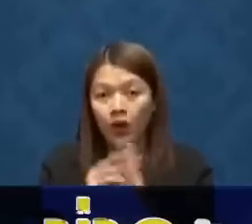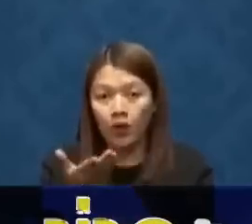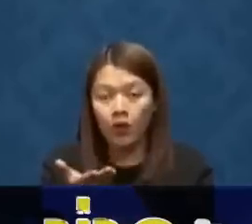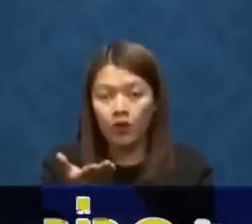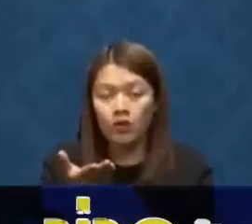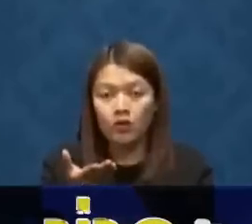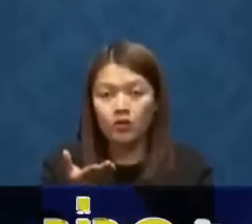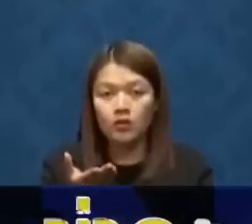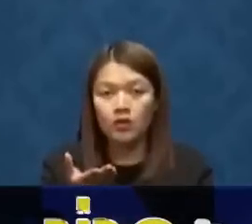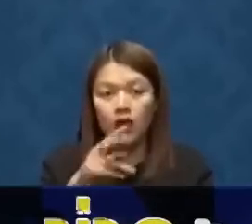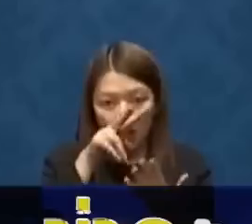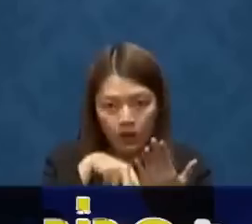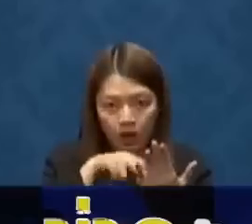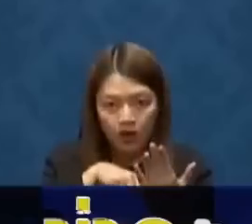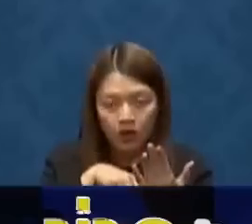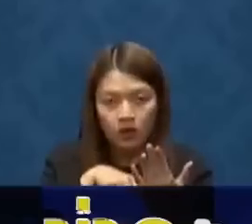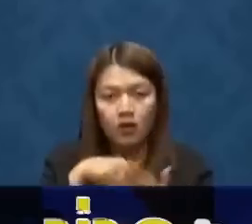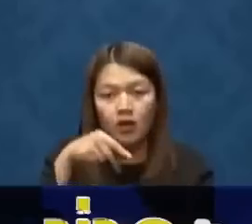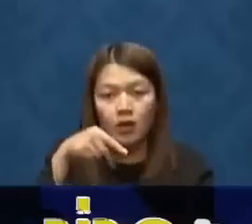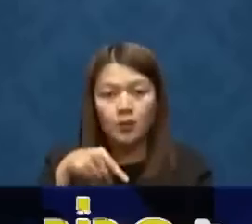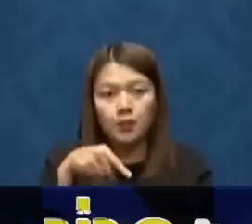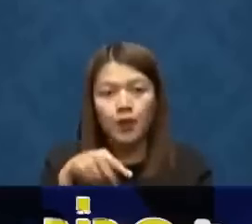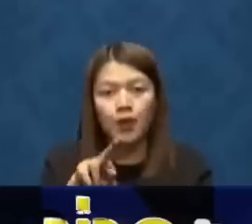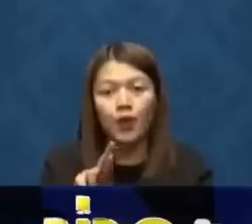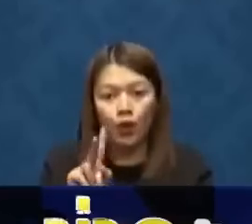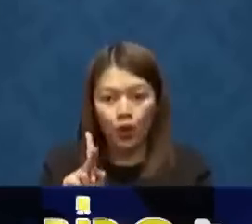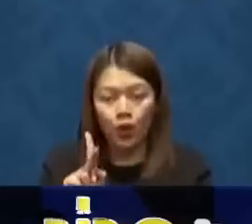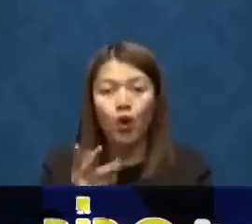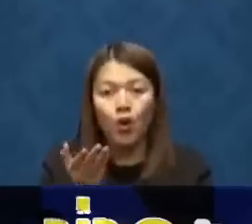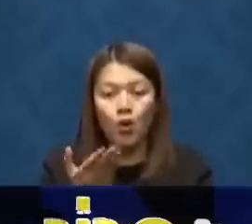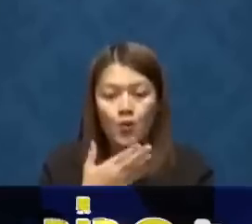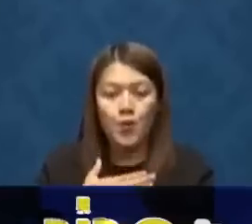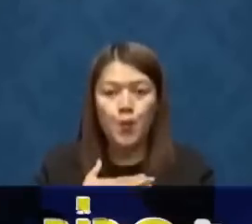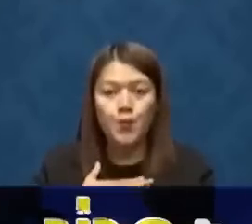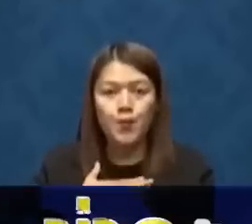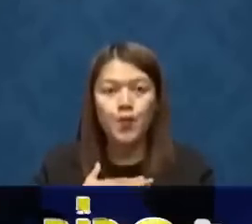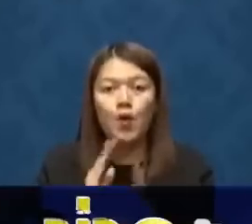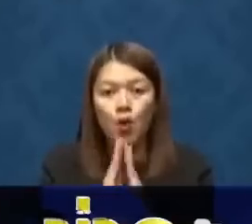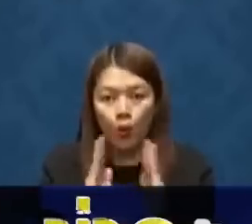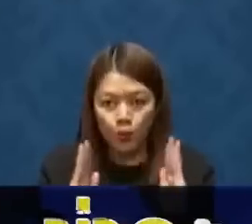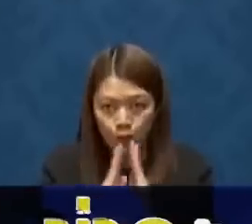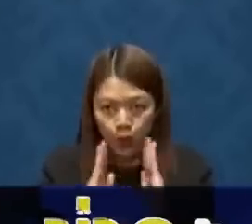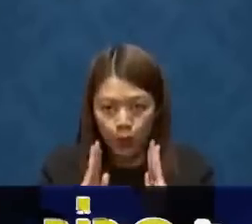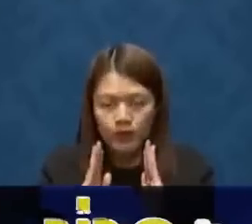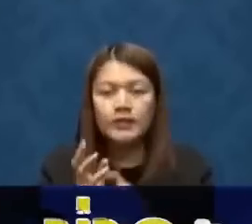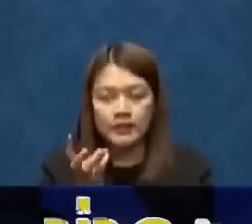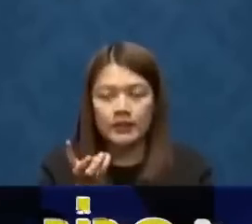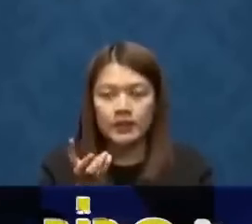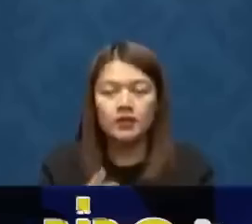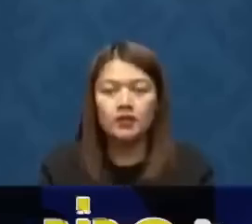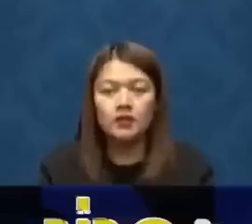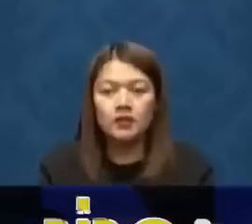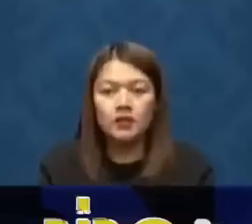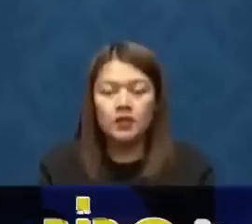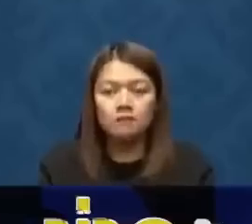รานี้เพราะถ้ารัฐธรรมนูญมาตรานี้เนี่ยมันบังคับไว้แบบนี้การพิจารณาจะต้องยุติทันทีนะครับท่านชวนบอกว่า